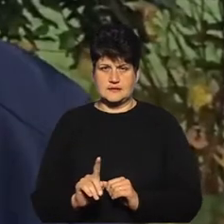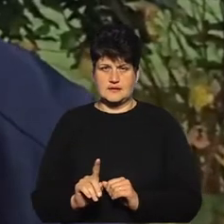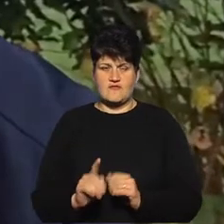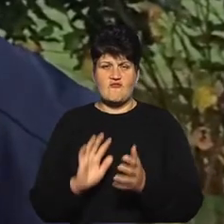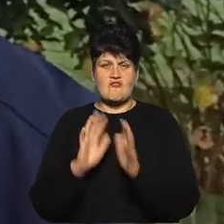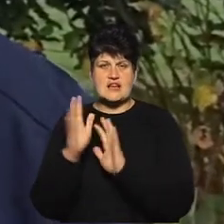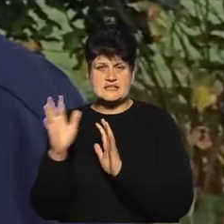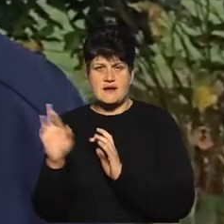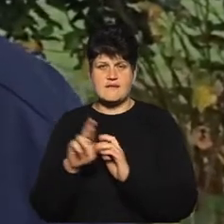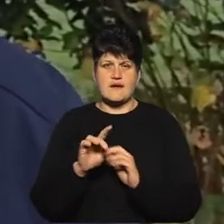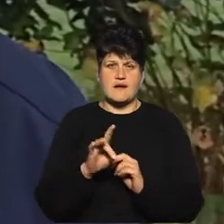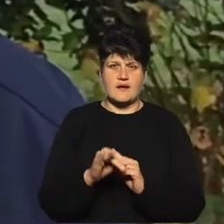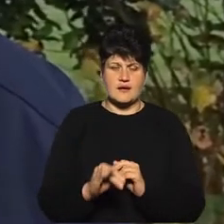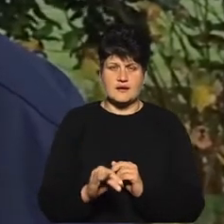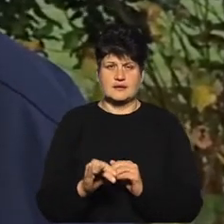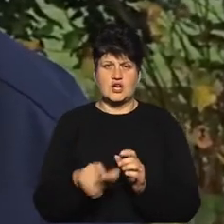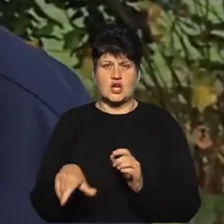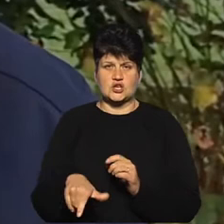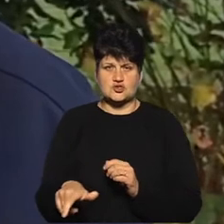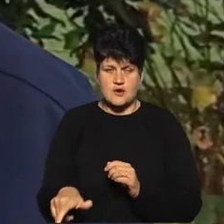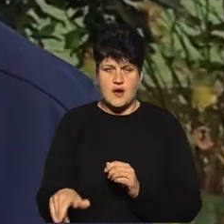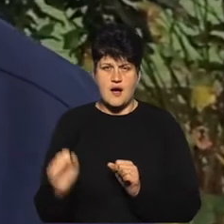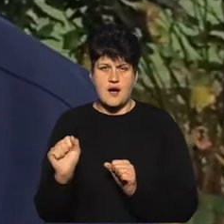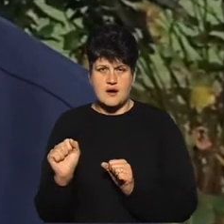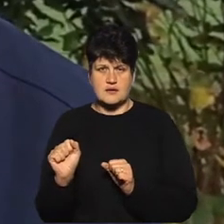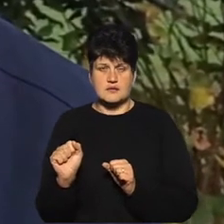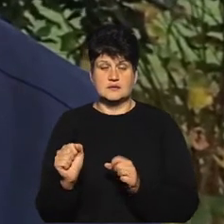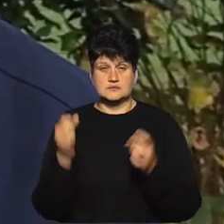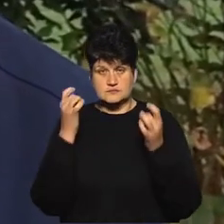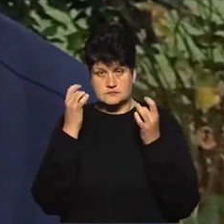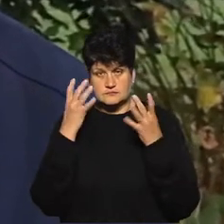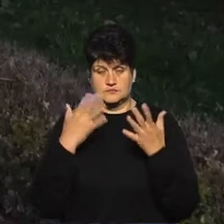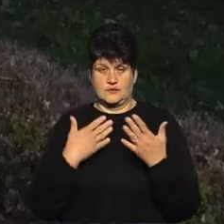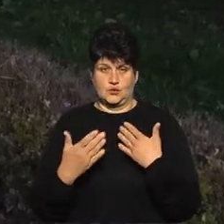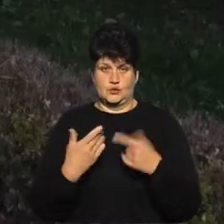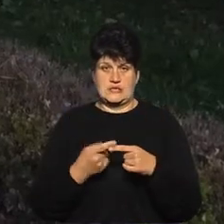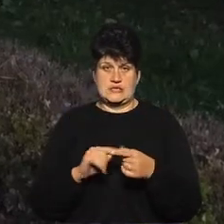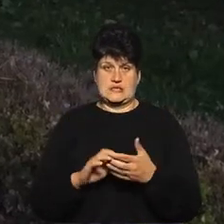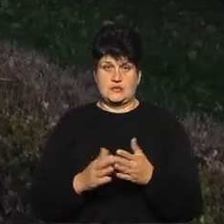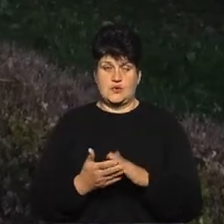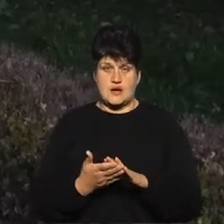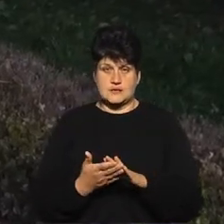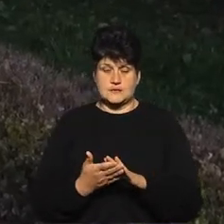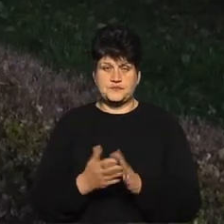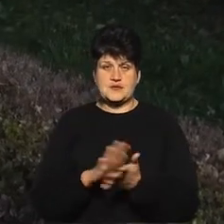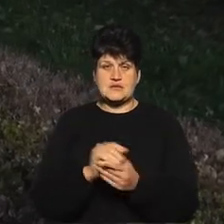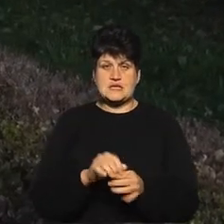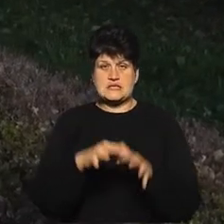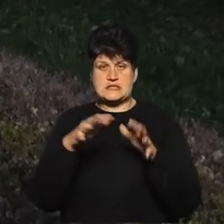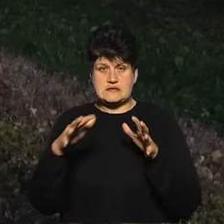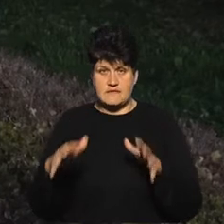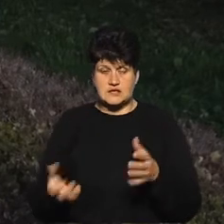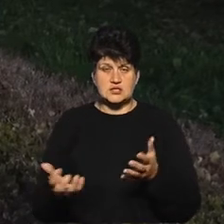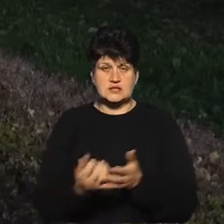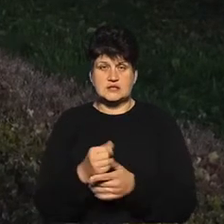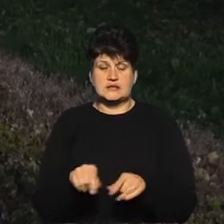лісах, ярах, річках, а цивілізовано відноситься до даної ситуації. Несанкціоновані сміттєзвалища виявили